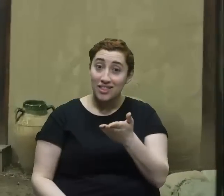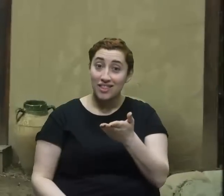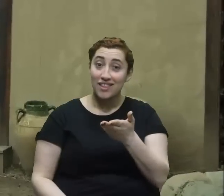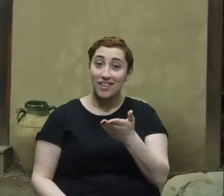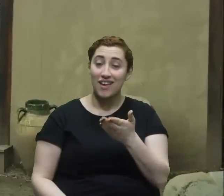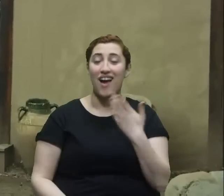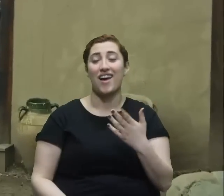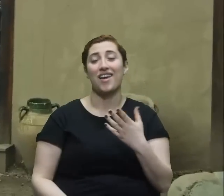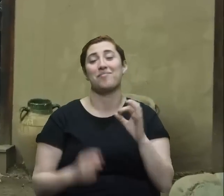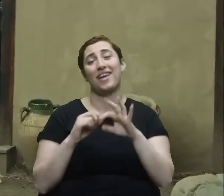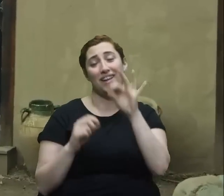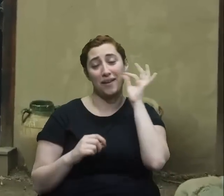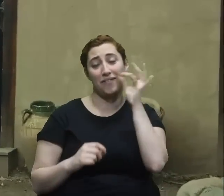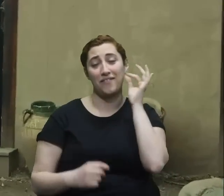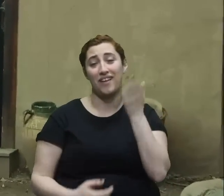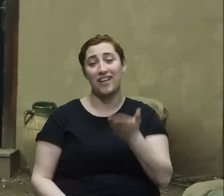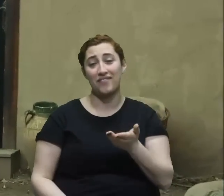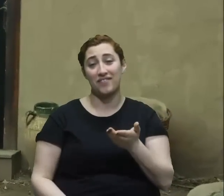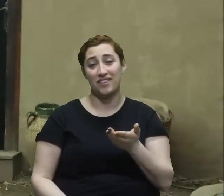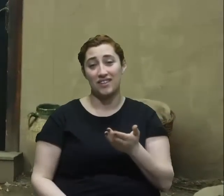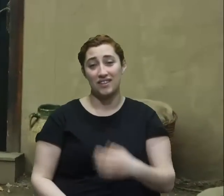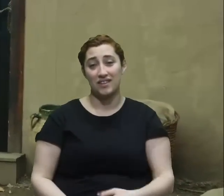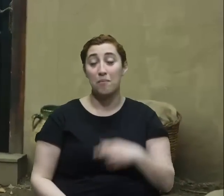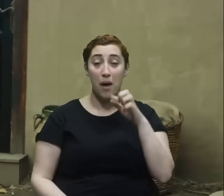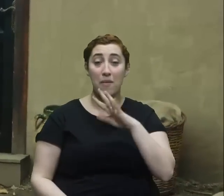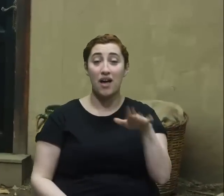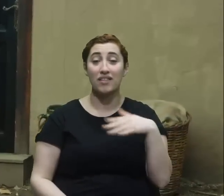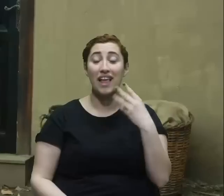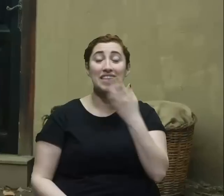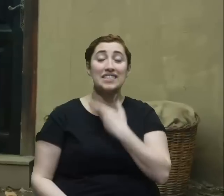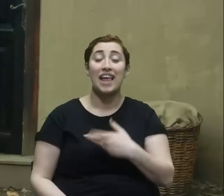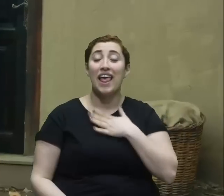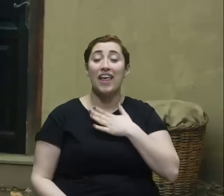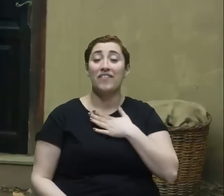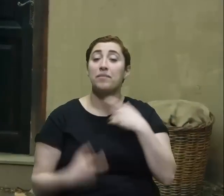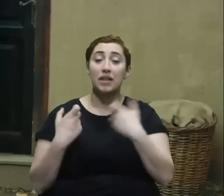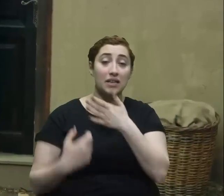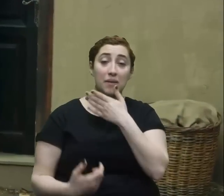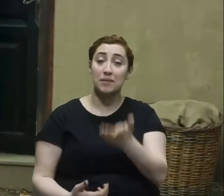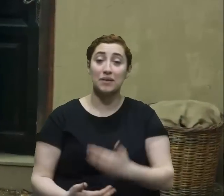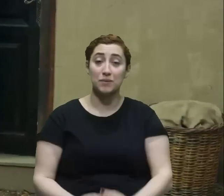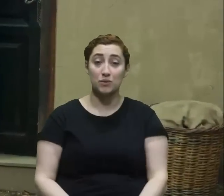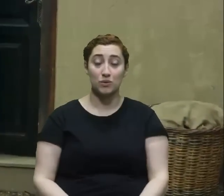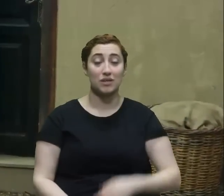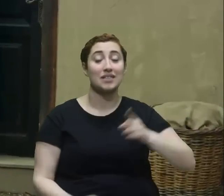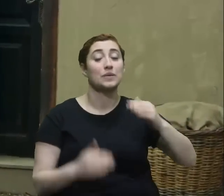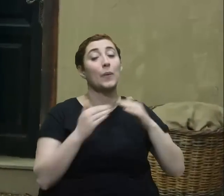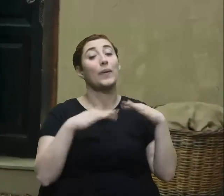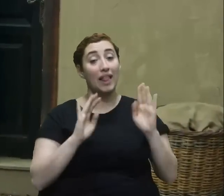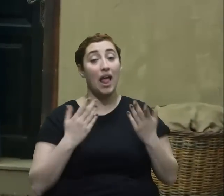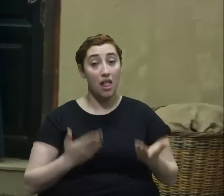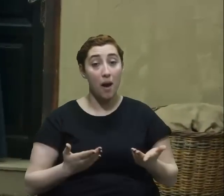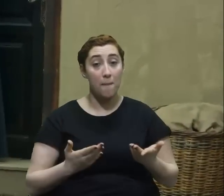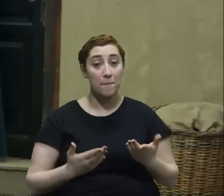Papatyalar. Ay Bekri efendi. Kokladı. Papatyaların en sevdiğim çiçek olduğunu nereden bildiniz? Size layık değil